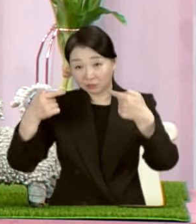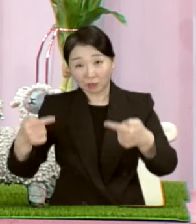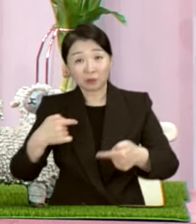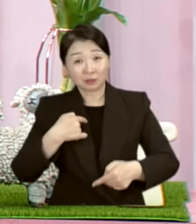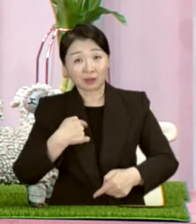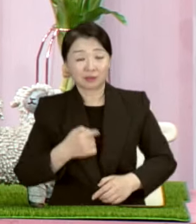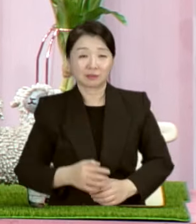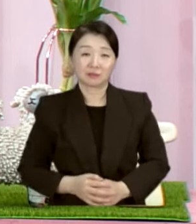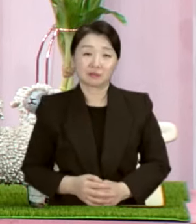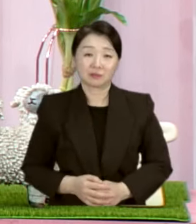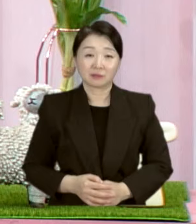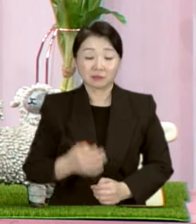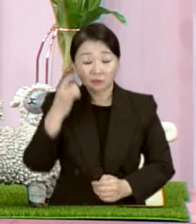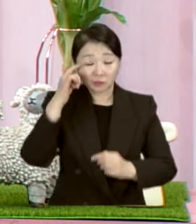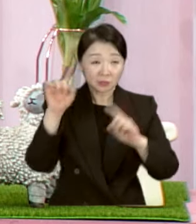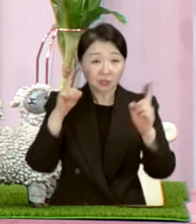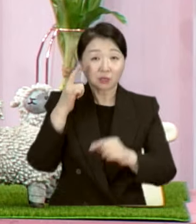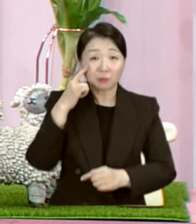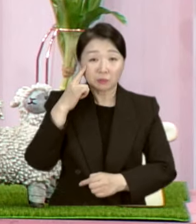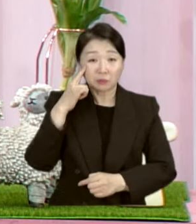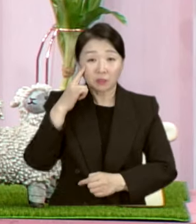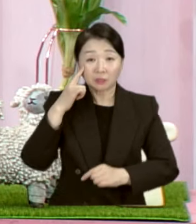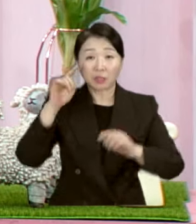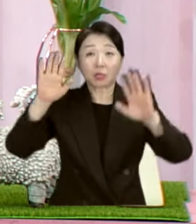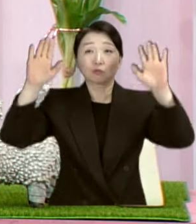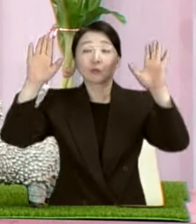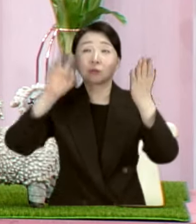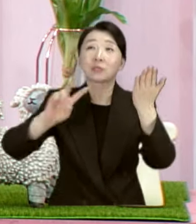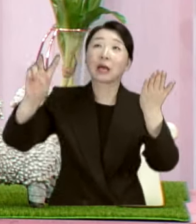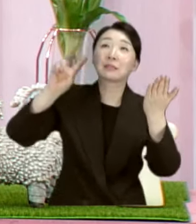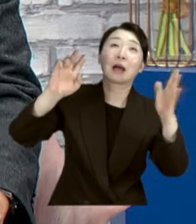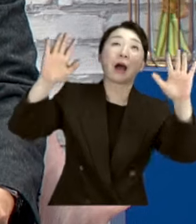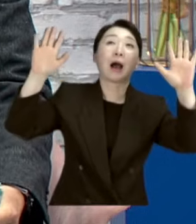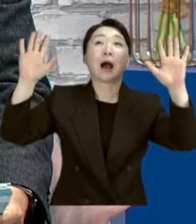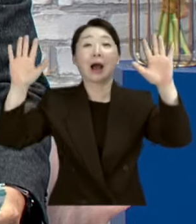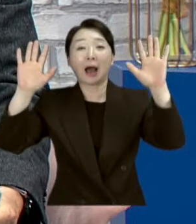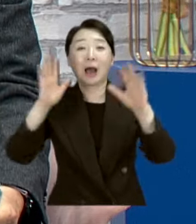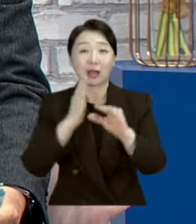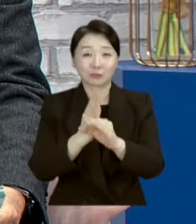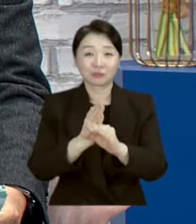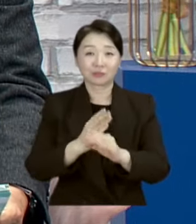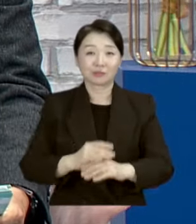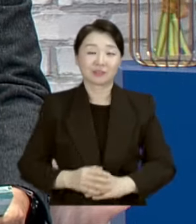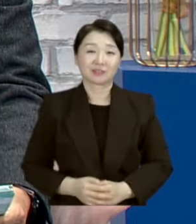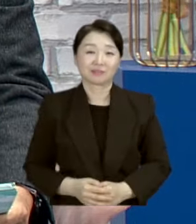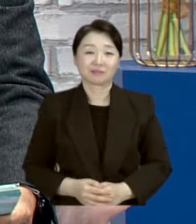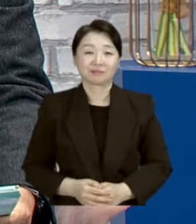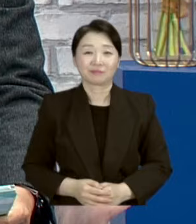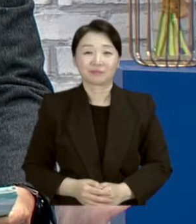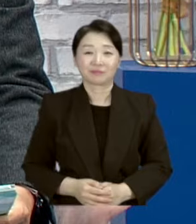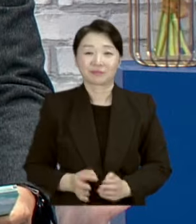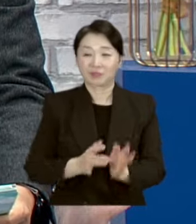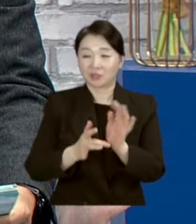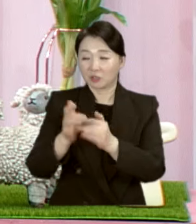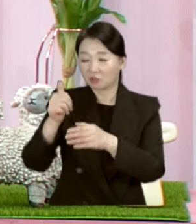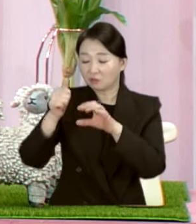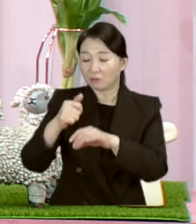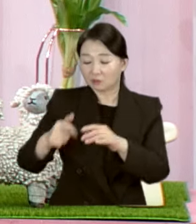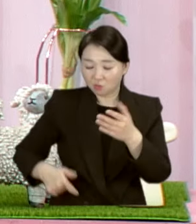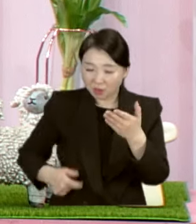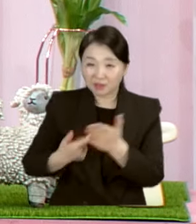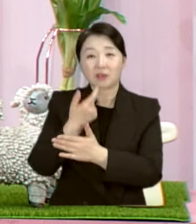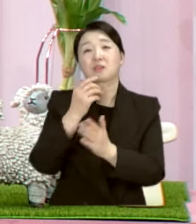참여했는데 정신 차려보니까 제가 두 손 들고 찬양하고 있는 거예요. 성령에 취해서. 그리고 막 예수님 앞에서